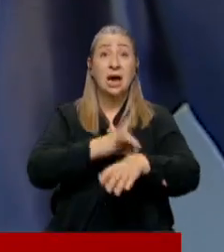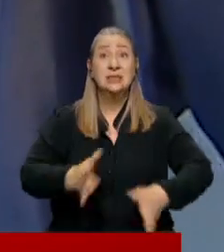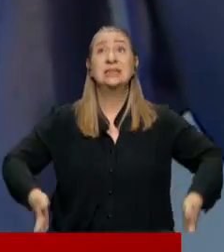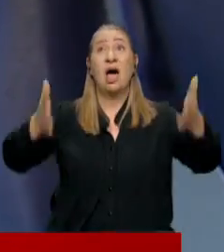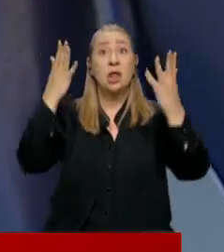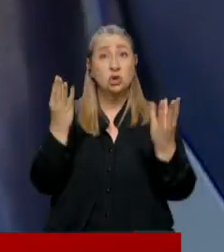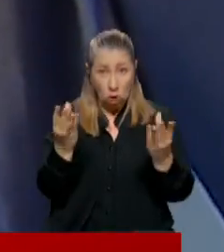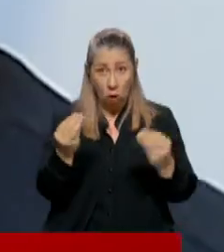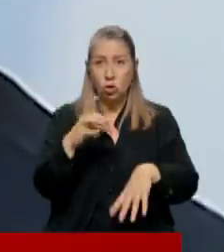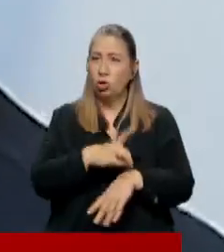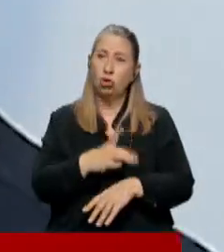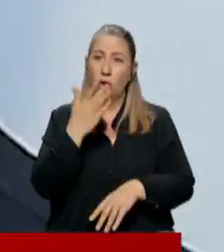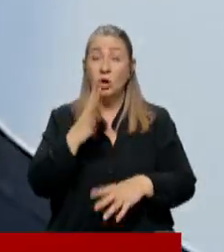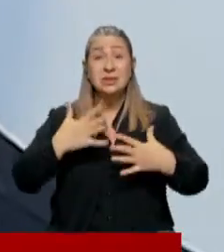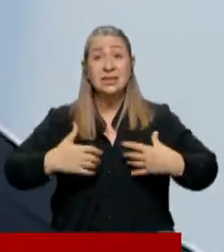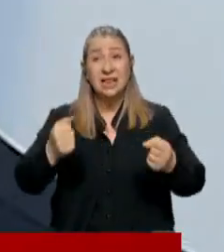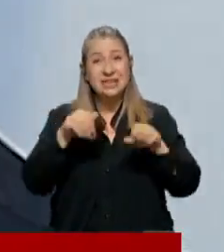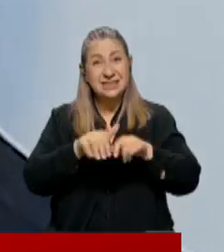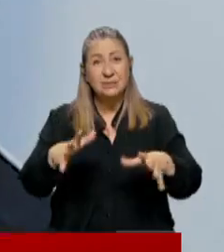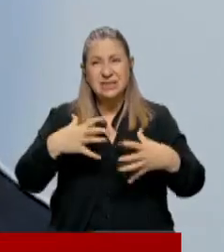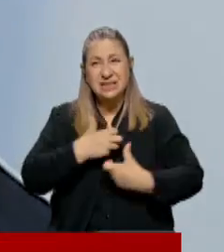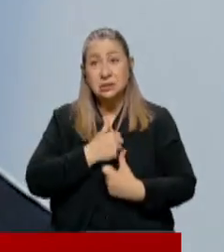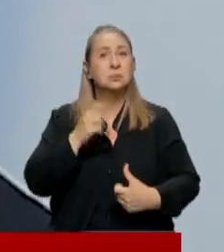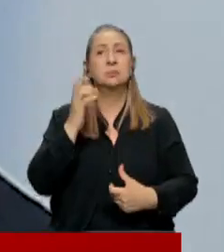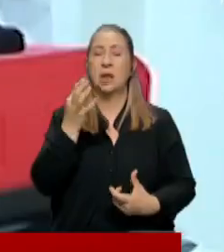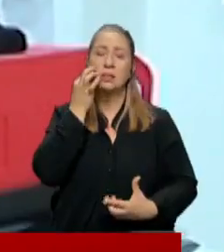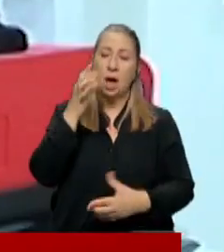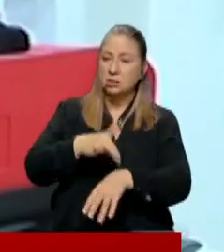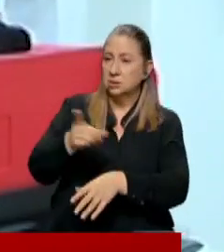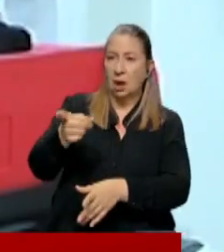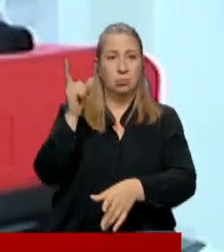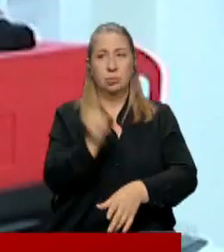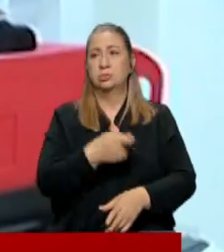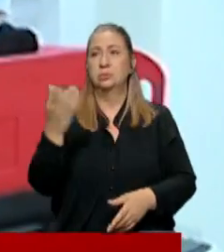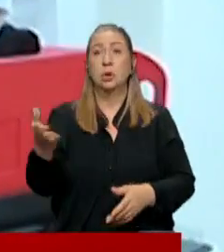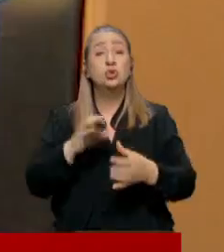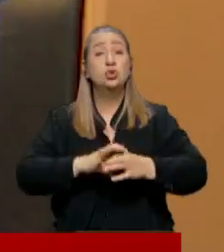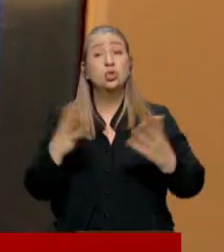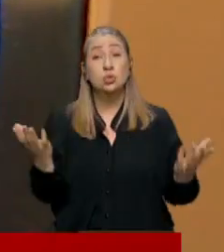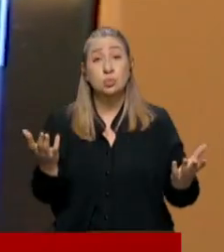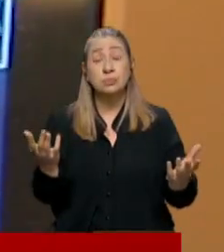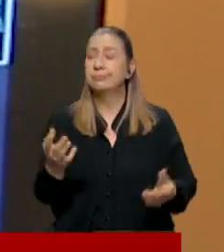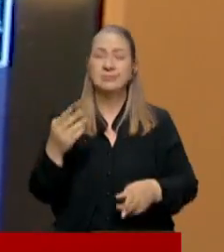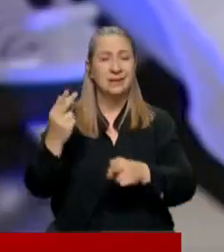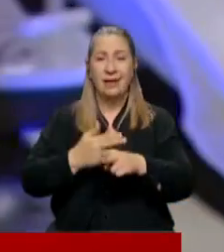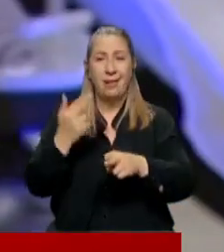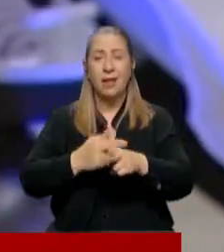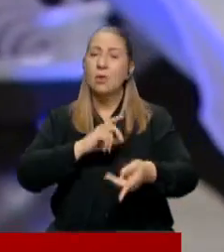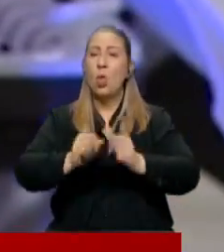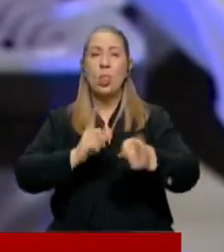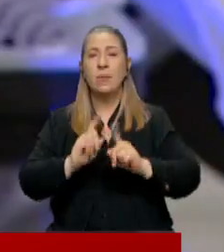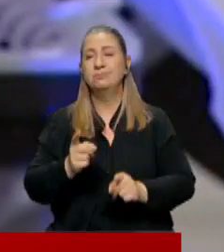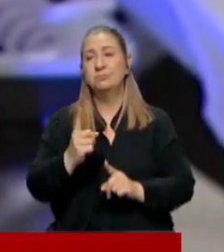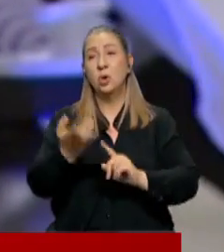çok, doktor yok. Sağlık sistemindeki sıkıntının teşhisini bizzat hastalar koyuyor. Çözüme gelince ise denenen yöntemler